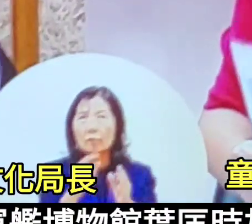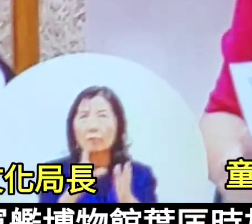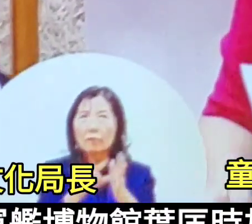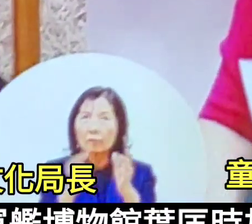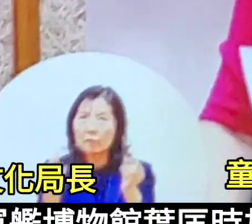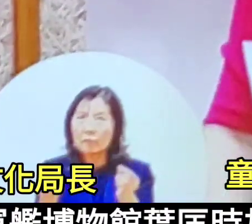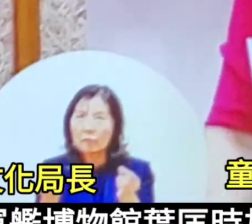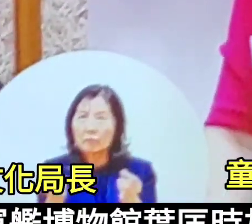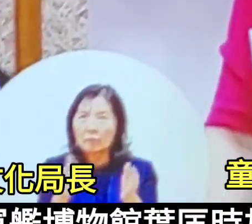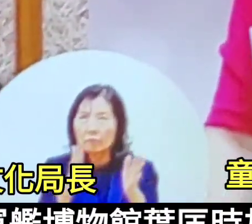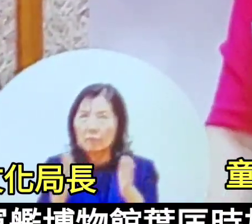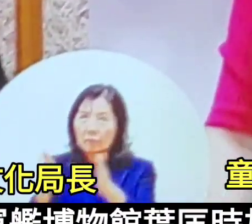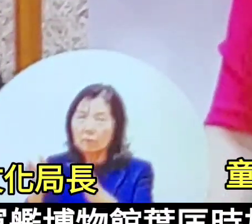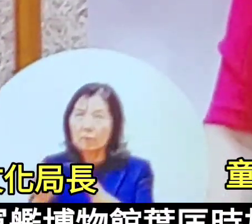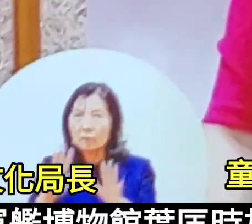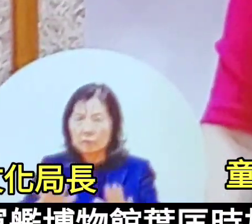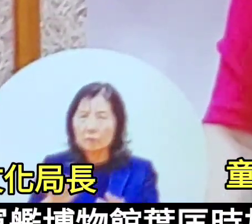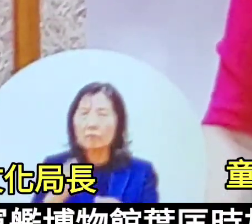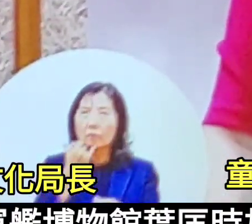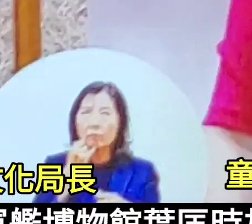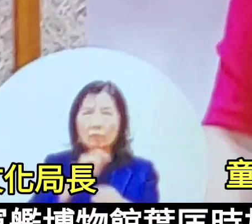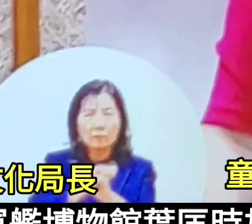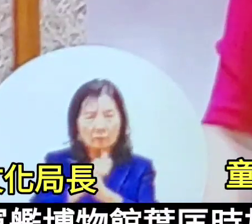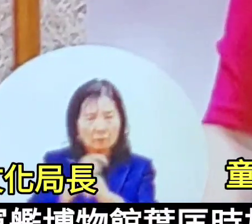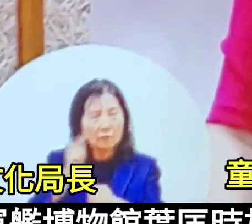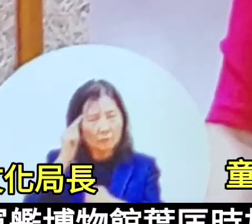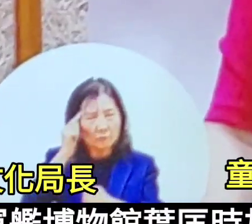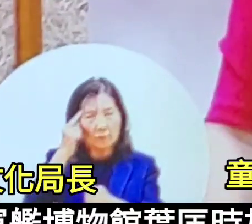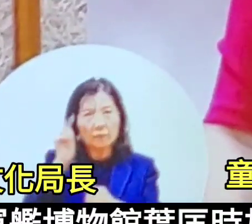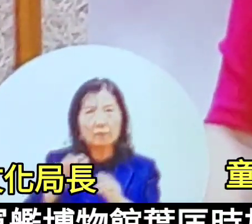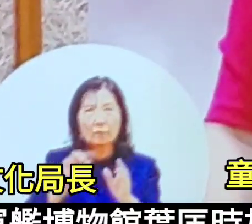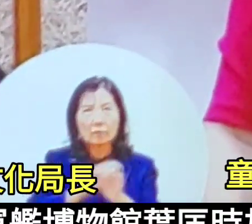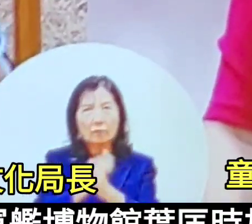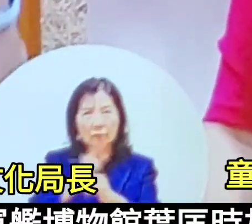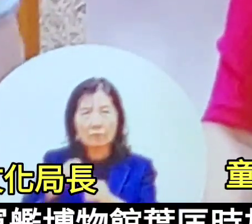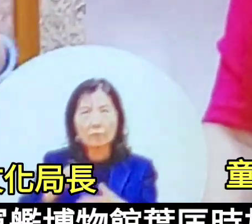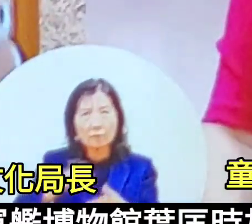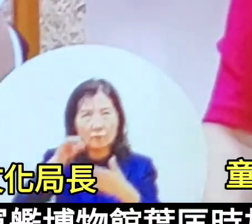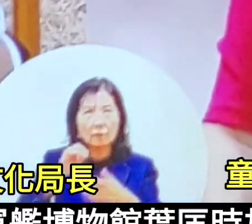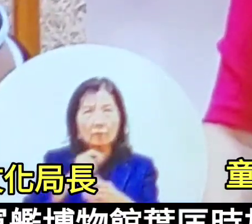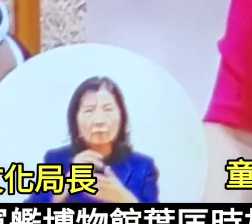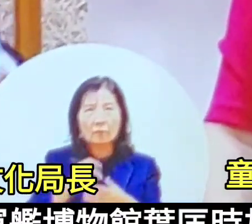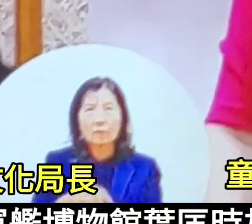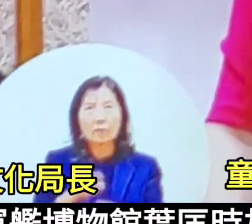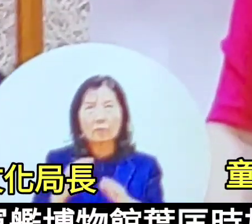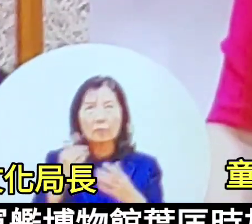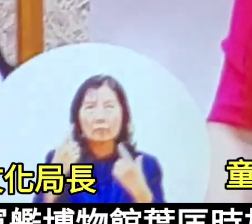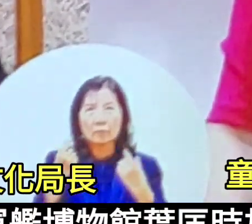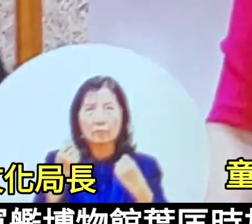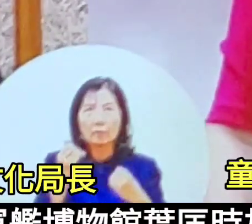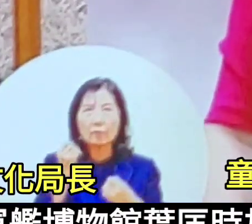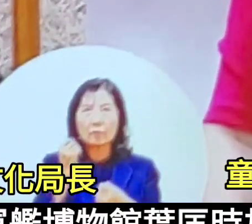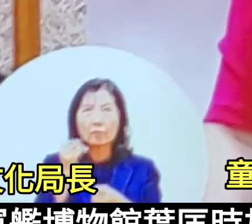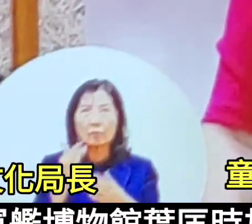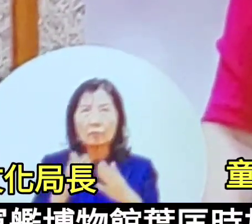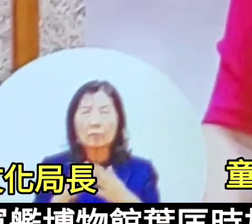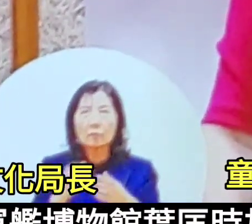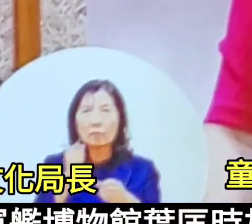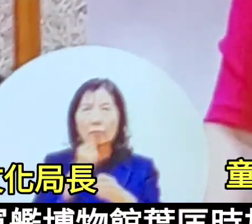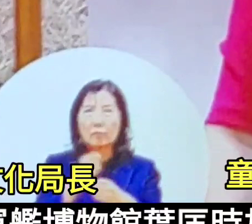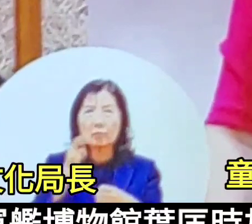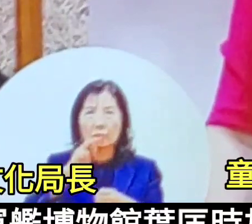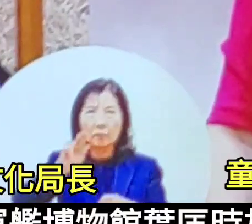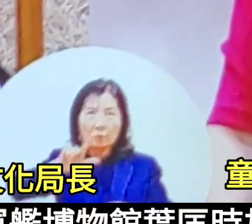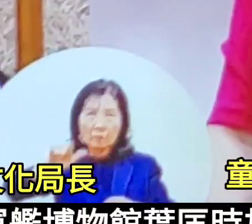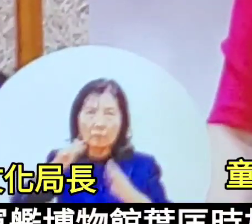段。对，我们还在思考，因为我们很慎重在考虑议员的建议。但是原来如果要做一个博物馆，它